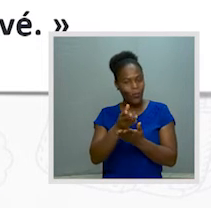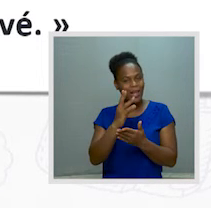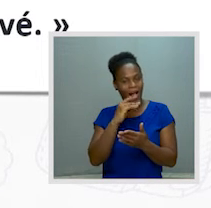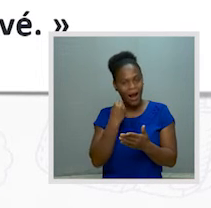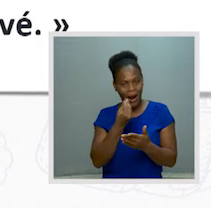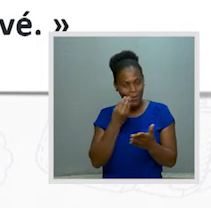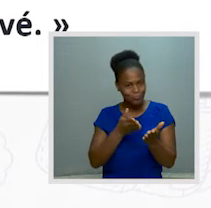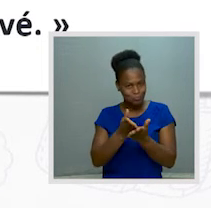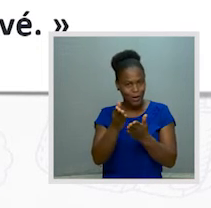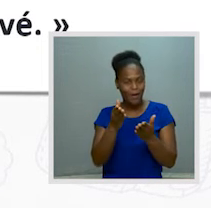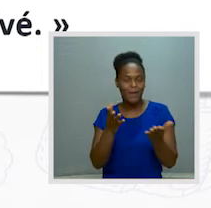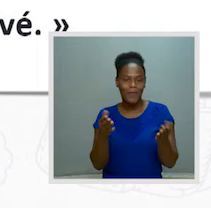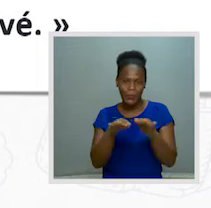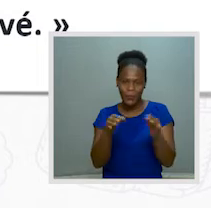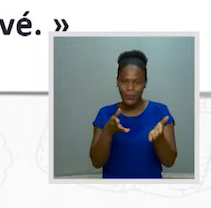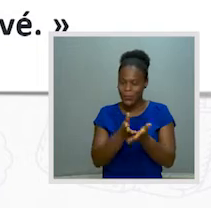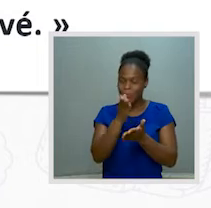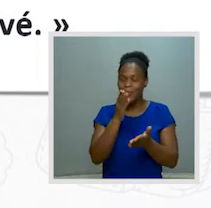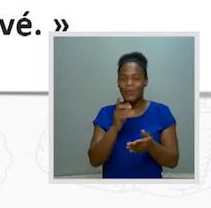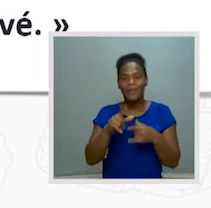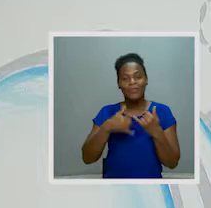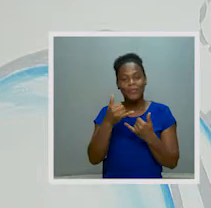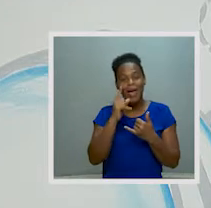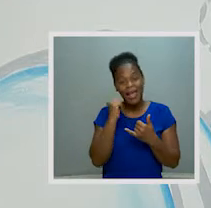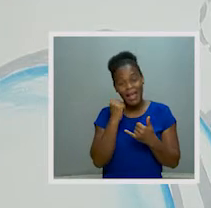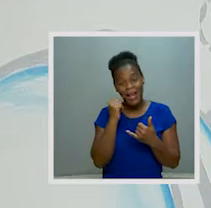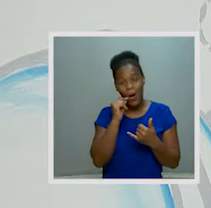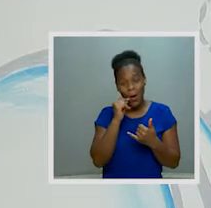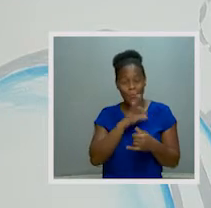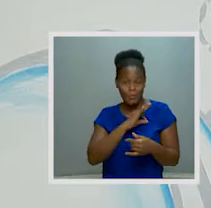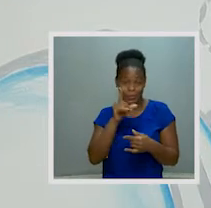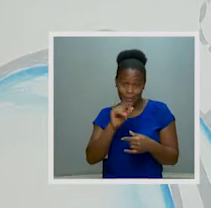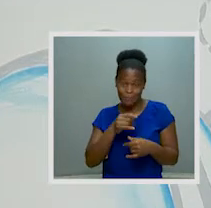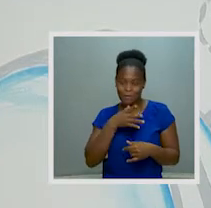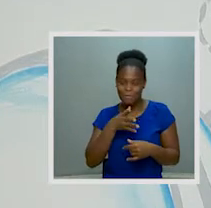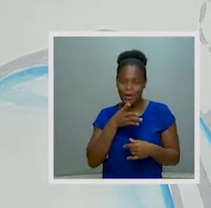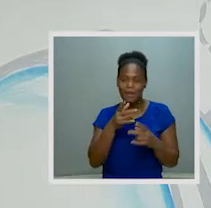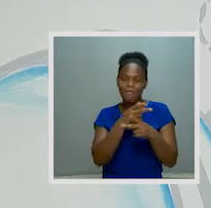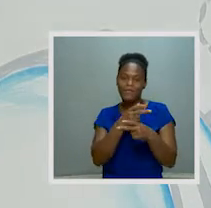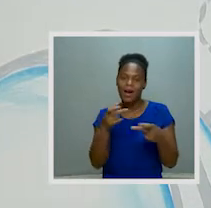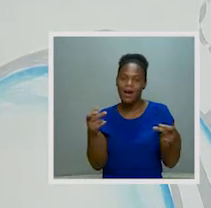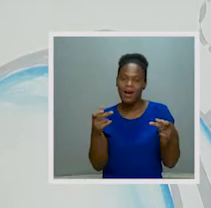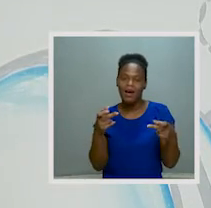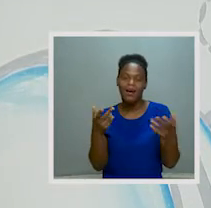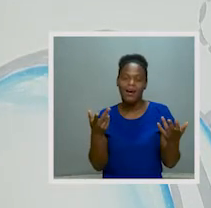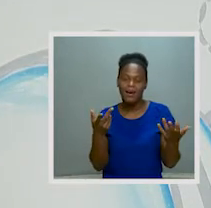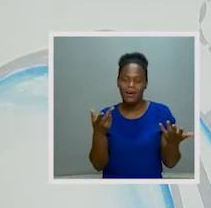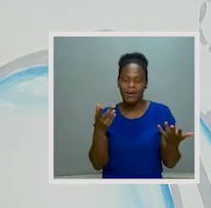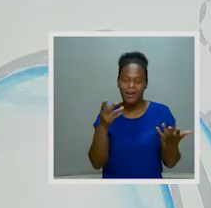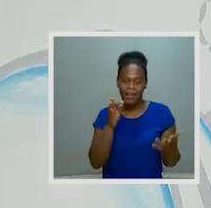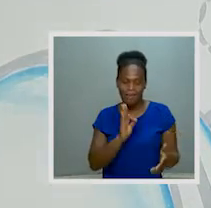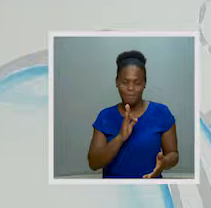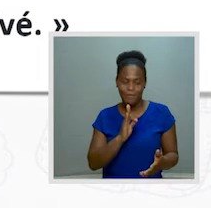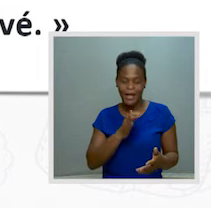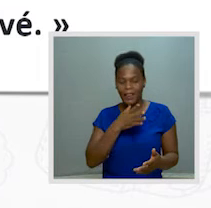à mettre ses élèves dans le bain. Puis, c'est lui aussi qui prononce la phrase